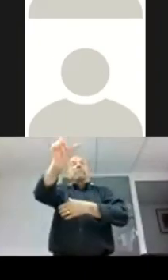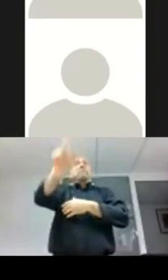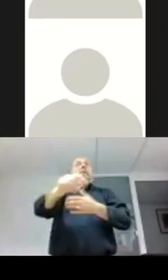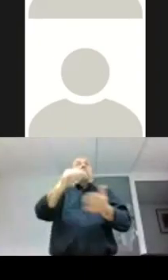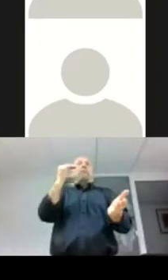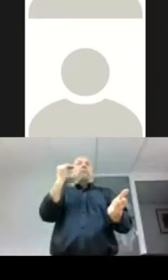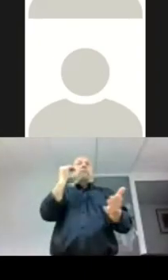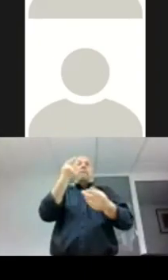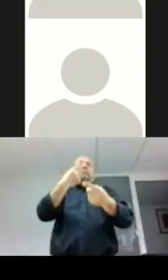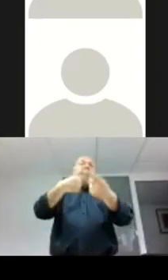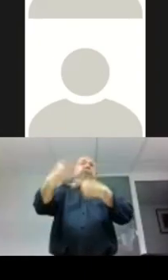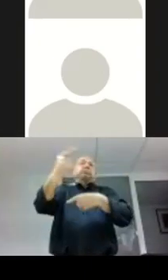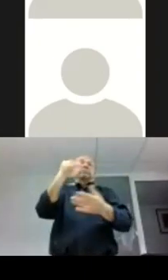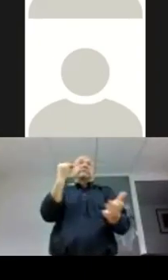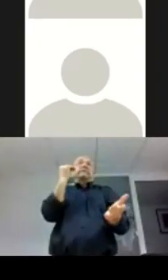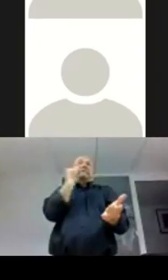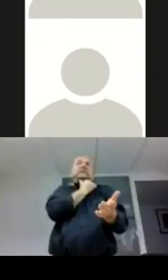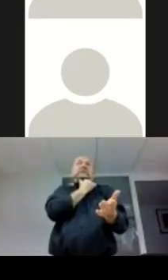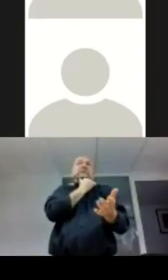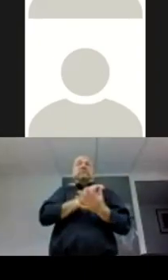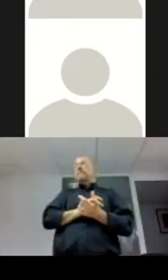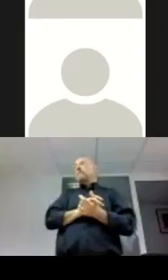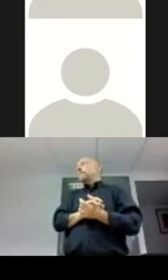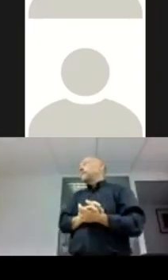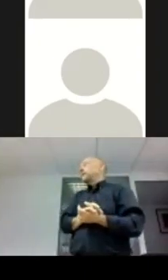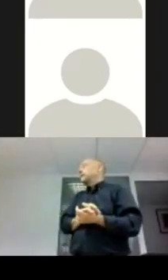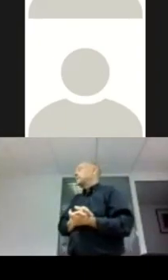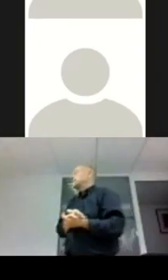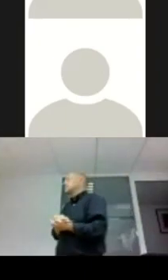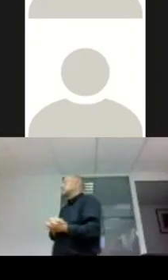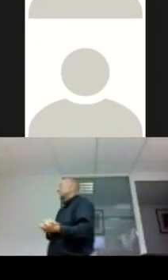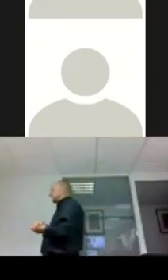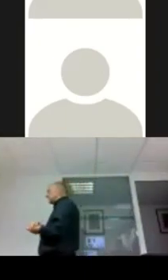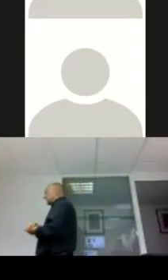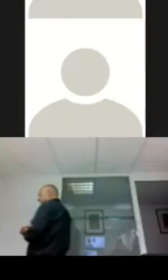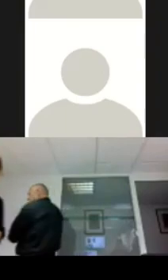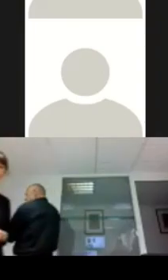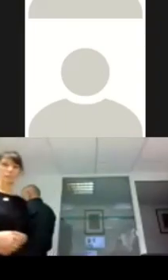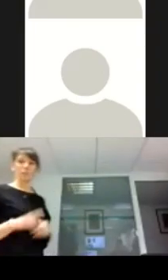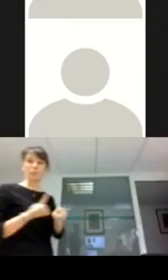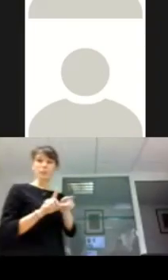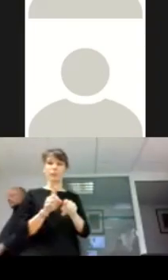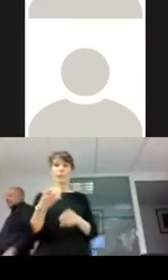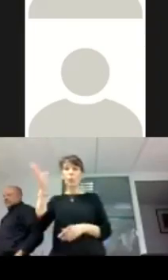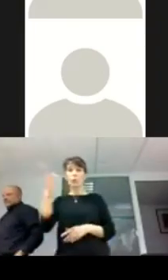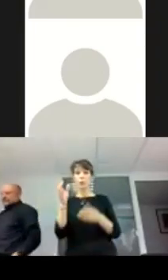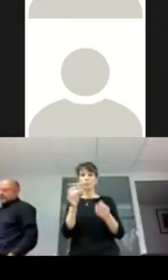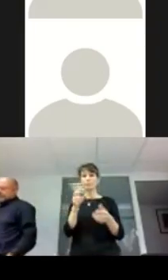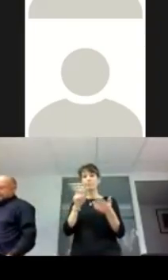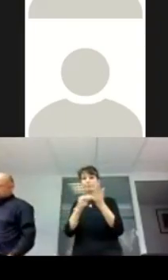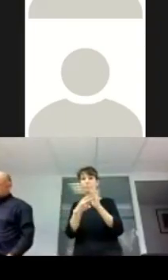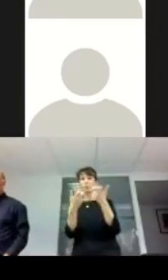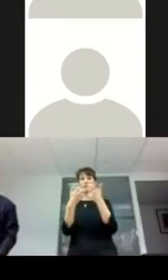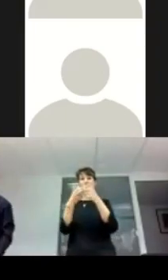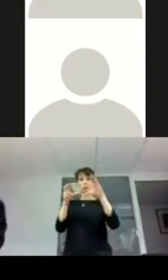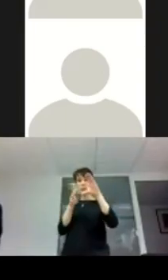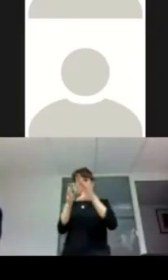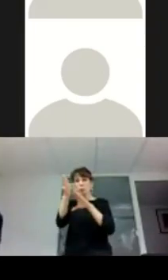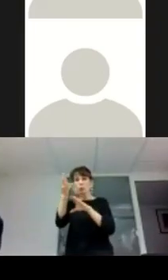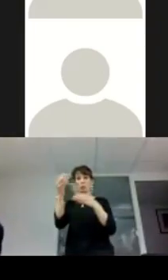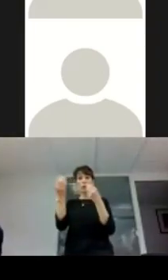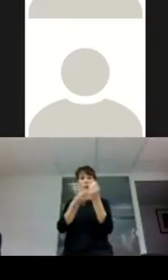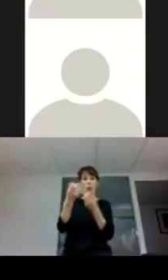plusieurs moyens de vous donner ces médicaments, moyens par voie péridurale, etc. Des techniques mini-invasives comme